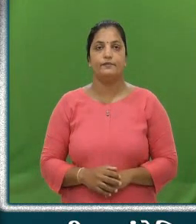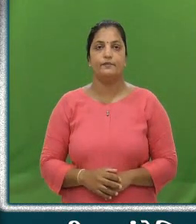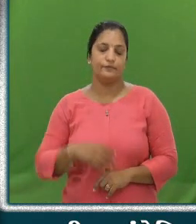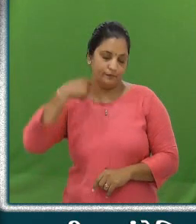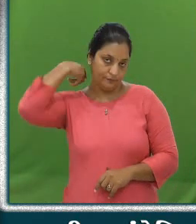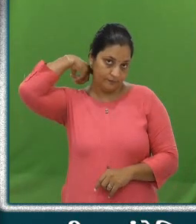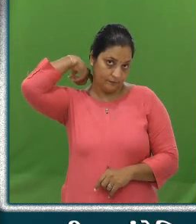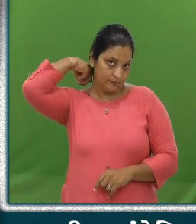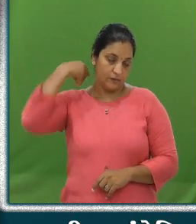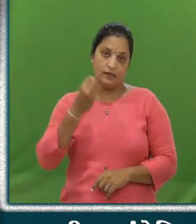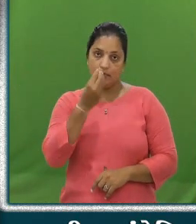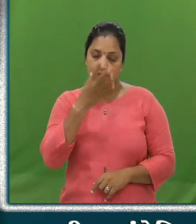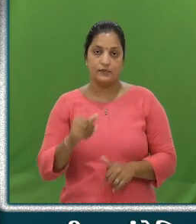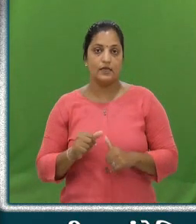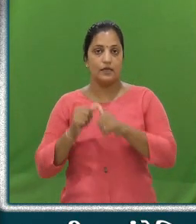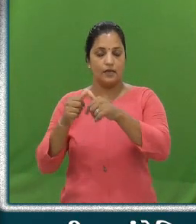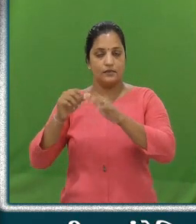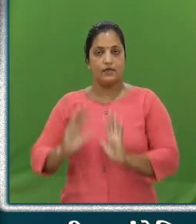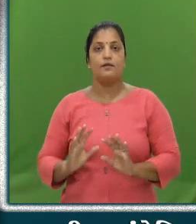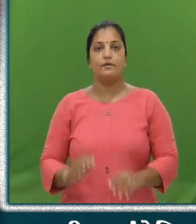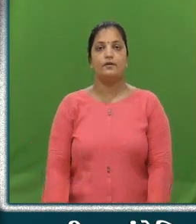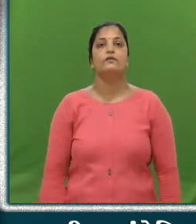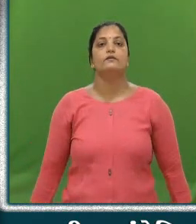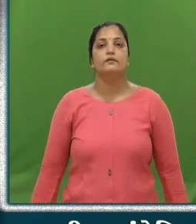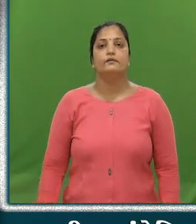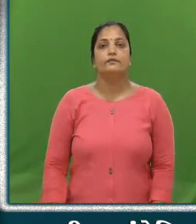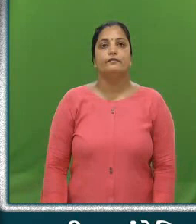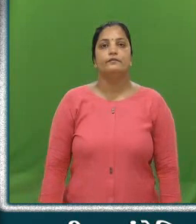તો આપણે સરળતાથી જવાબ આપવાનો છે